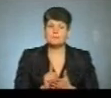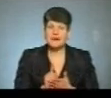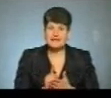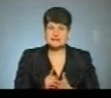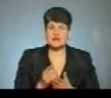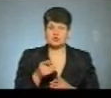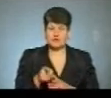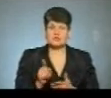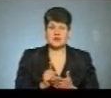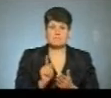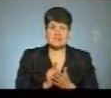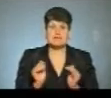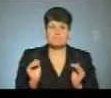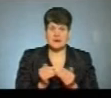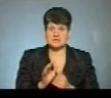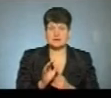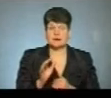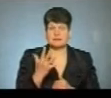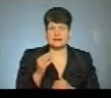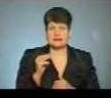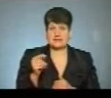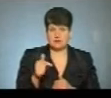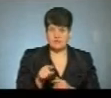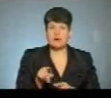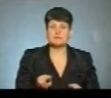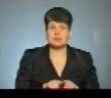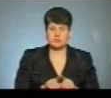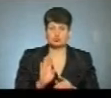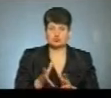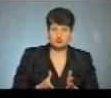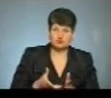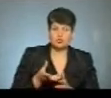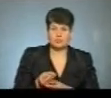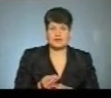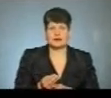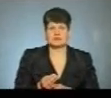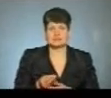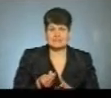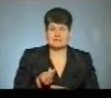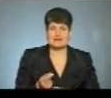пенсія менше 5 тисяч гривень, то вам буде також доплата 1000